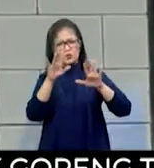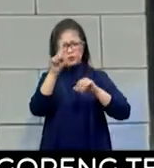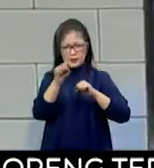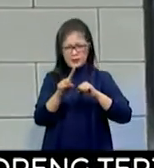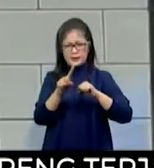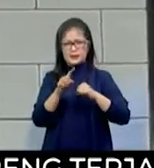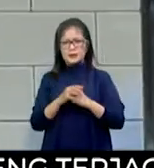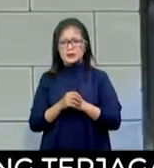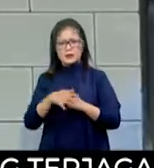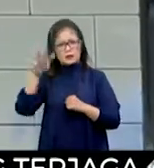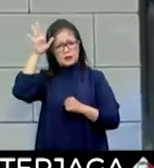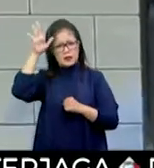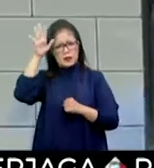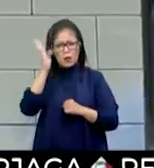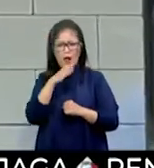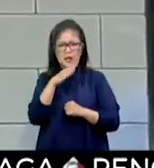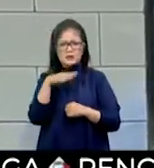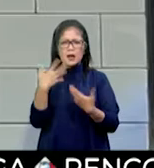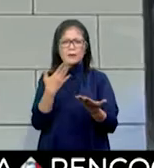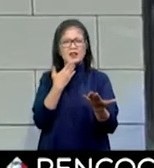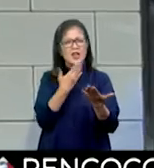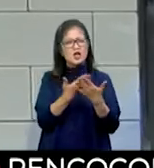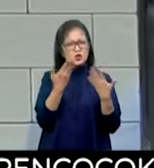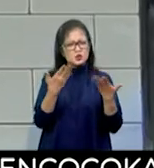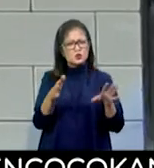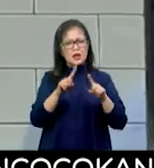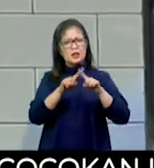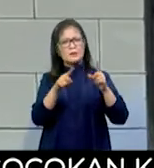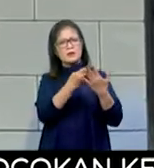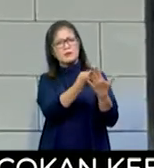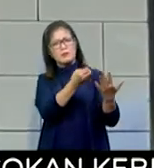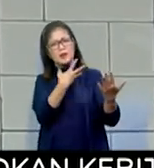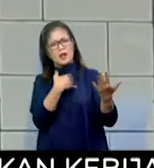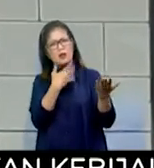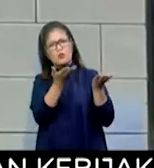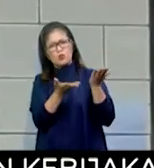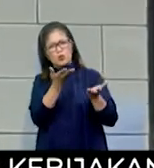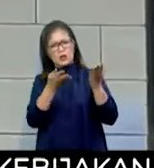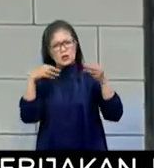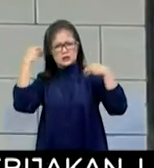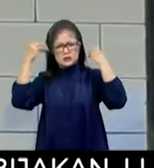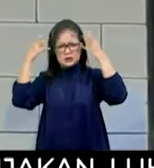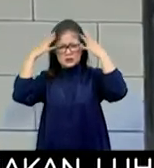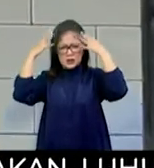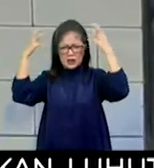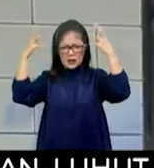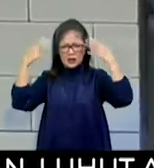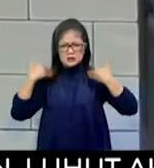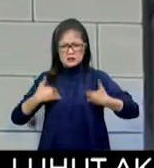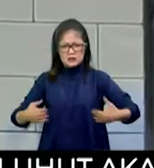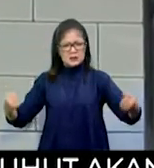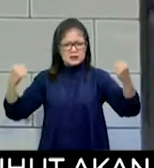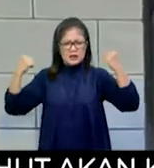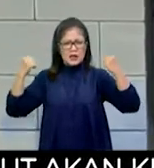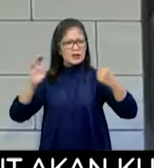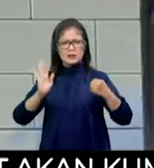kisahnya ya jawabannya karena Mungkin kondisi kurang sehat udah